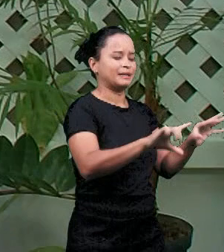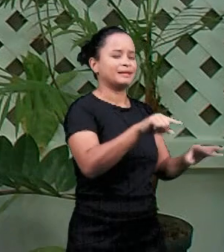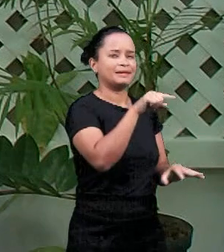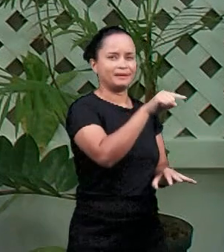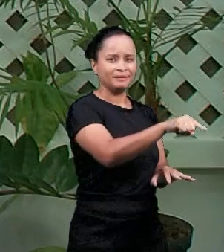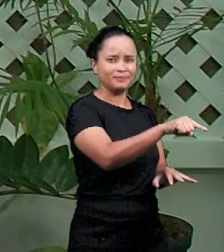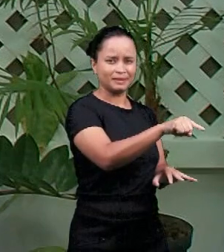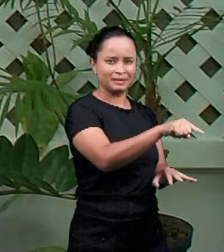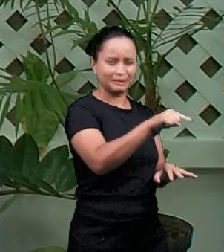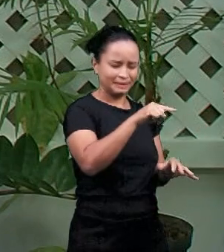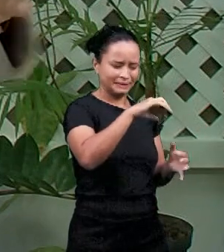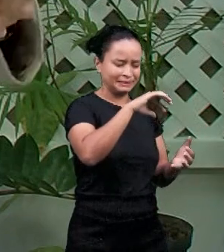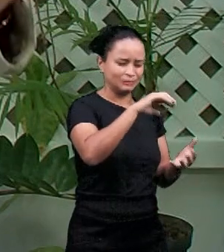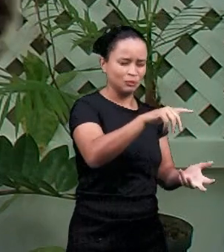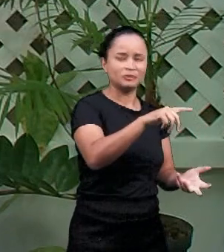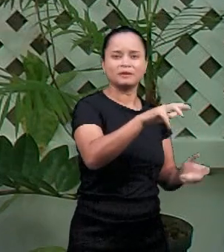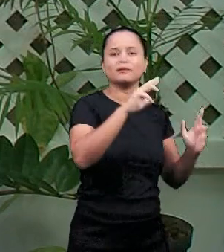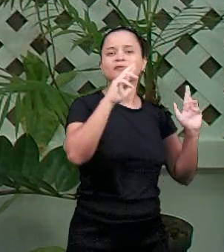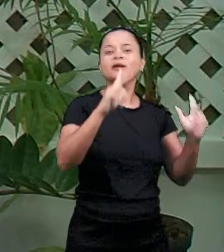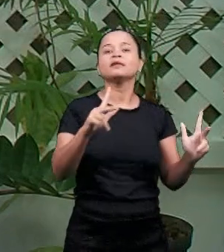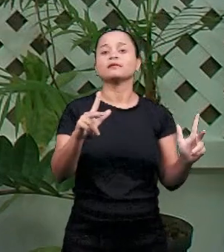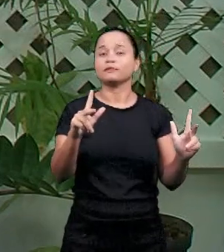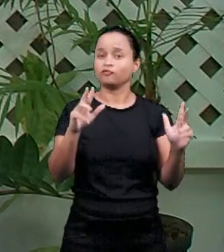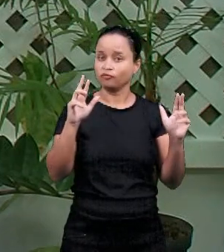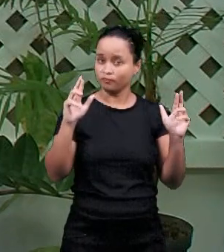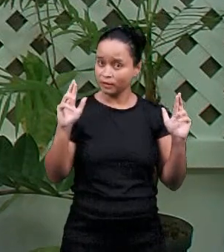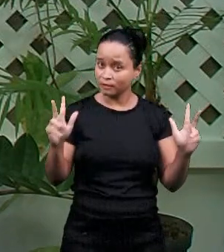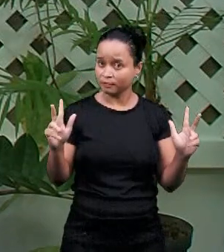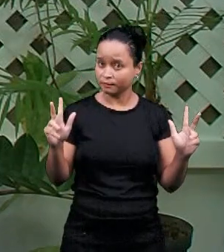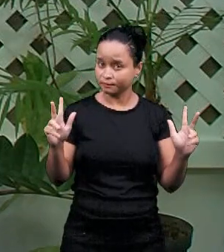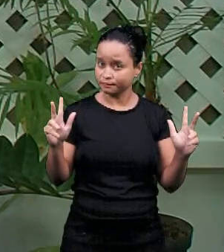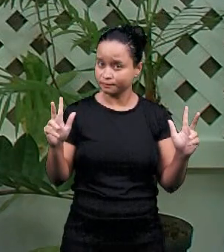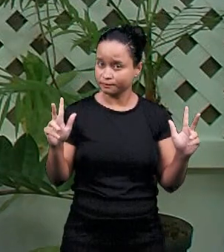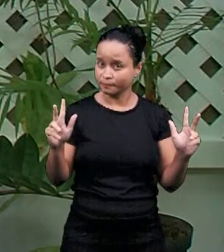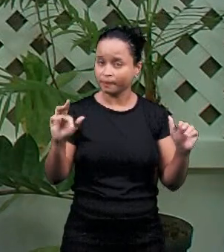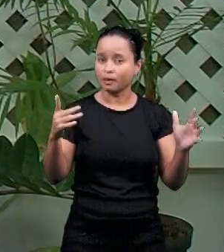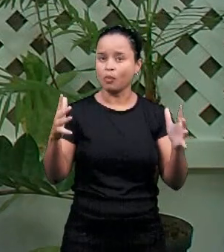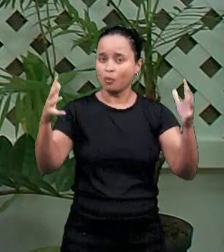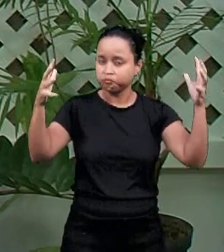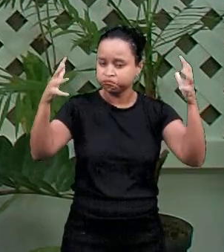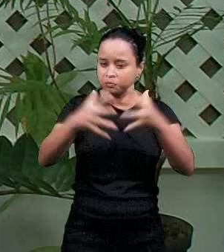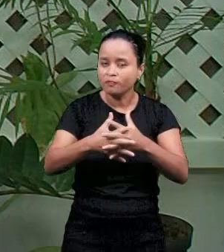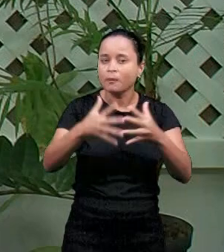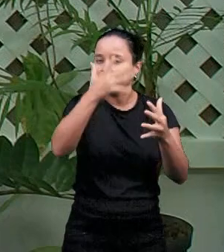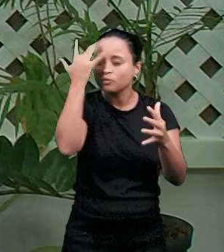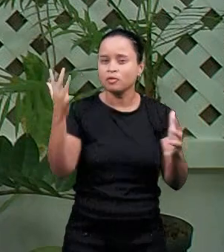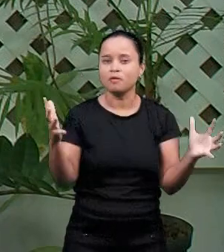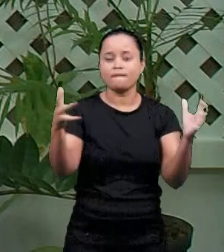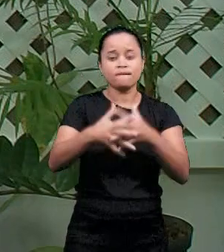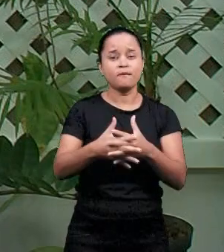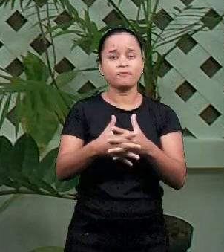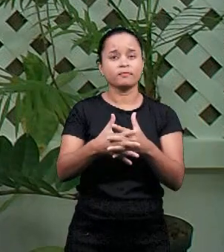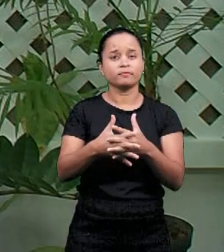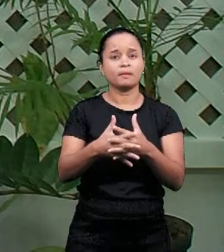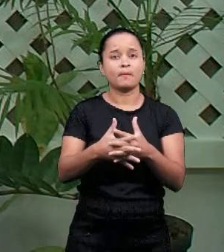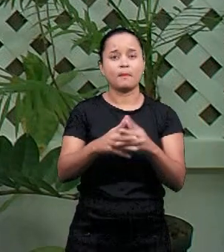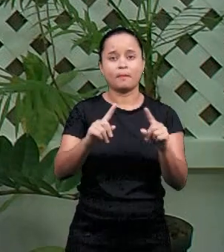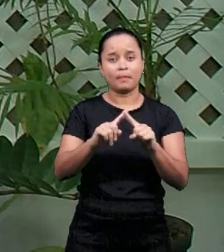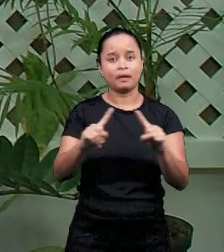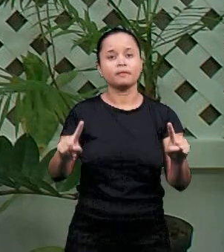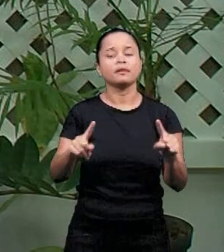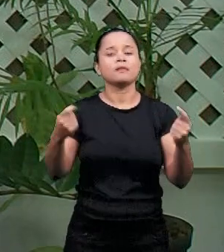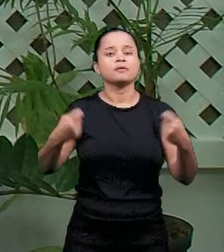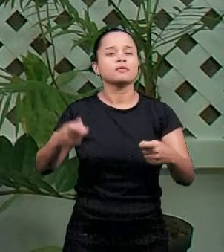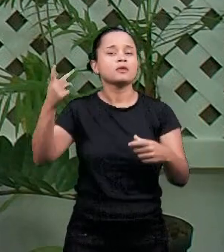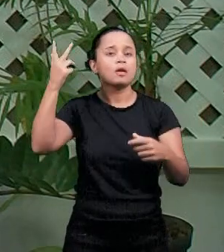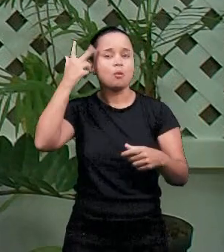Liberté, c'est une chose. Libertin, c'est une autre chose. Les gens confondent cela. Naturellement, que la doctrine de